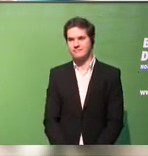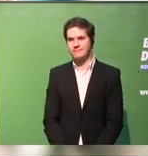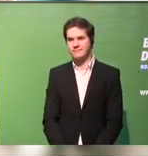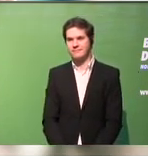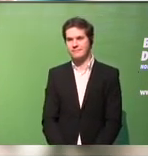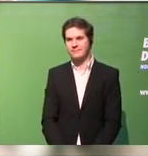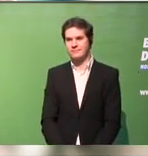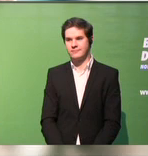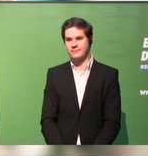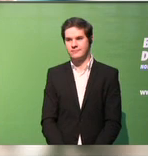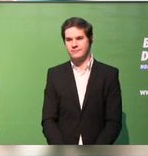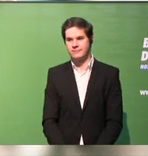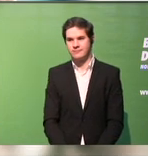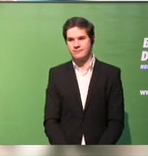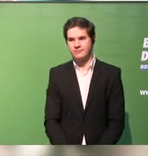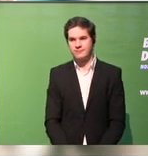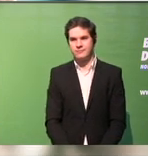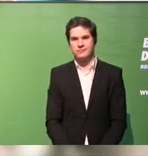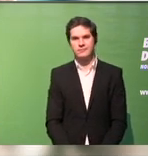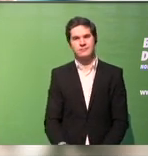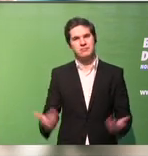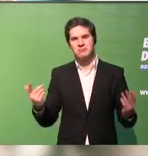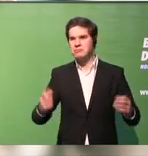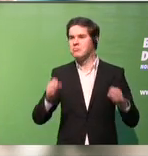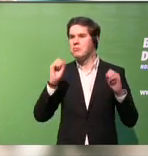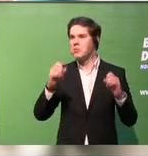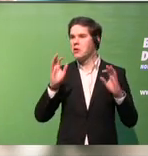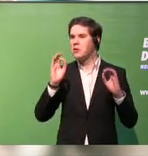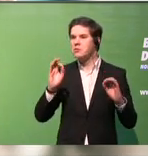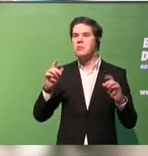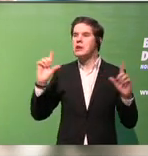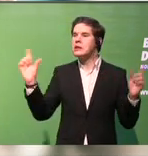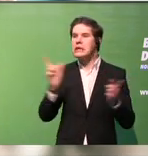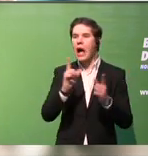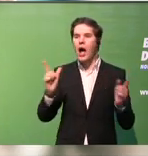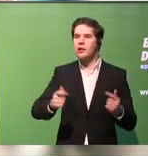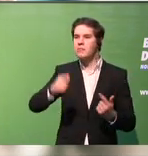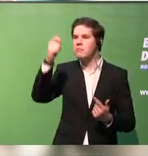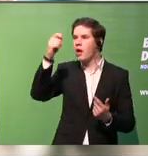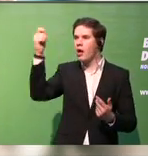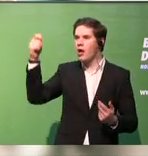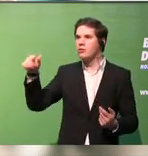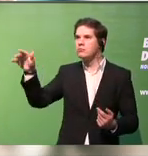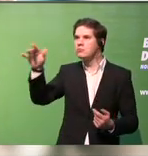Alles klar. Ich sehe keine Karten mehr oben. Ja.